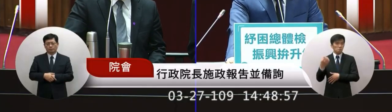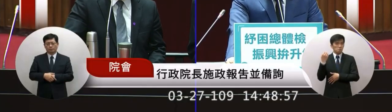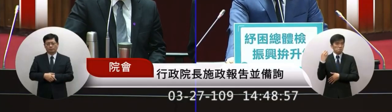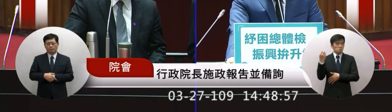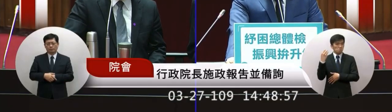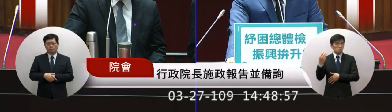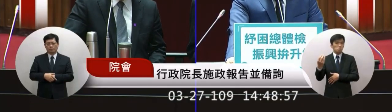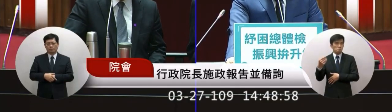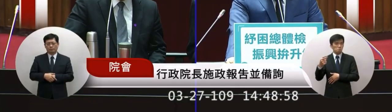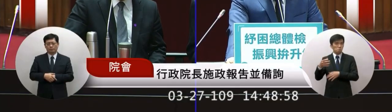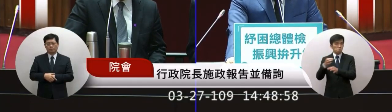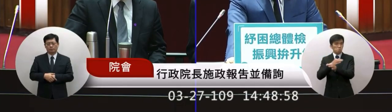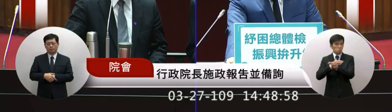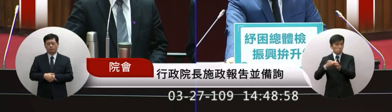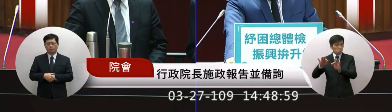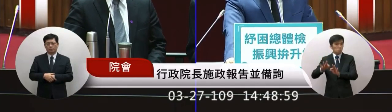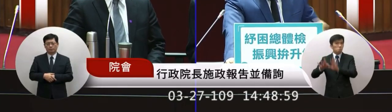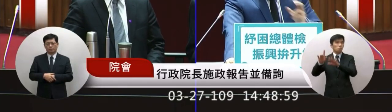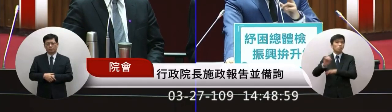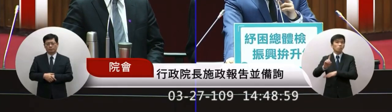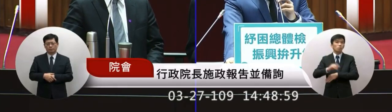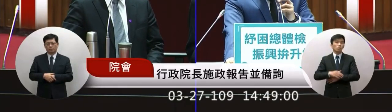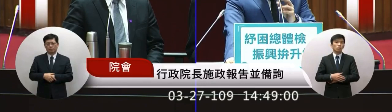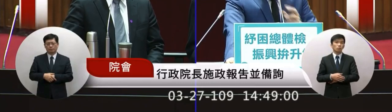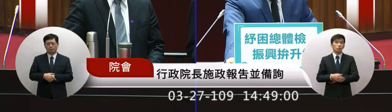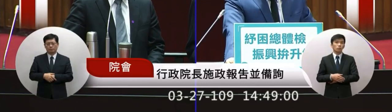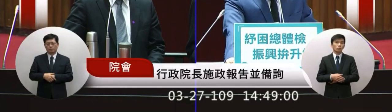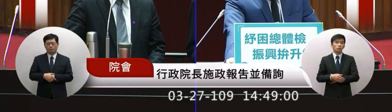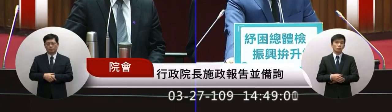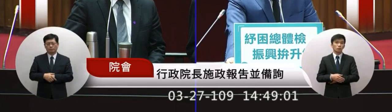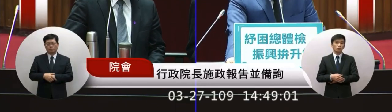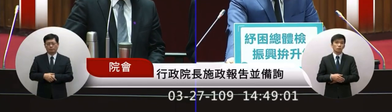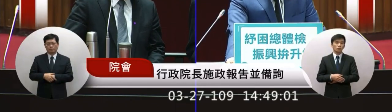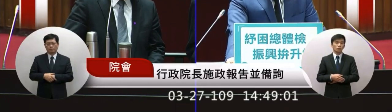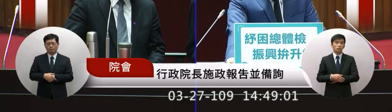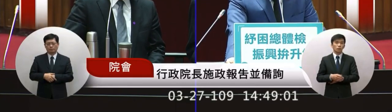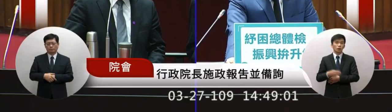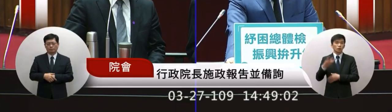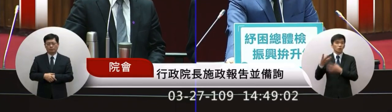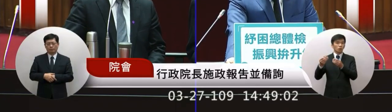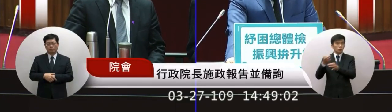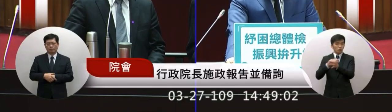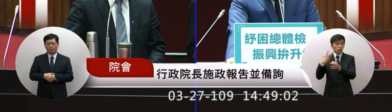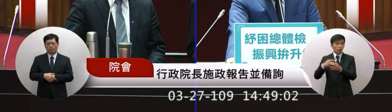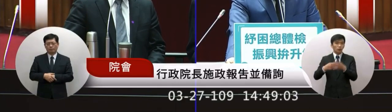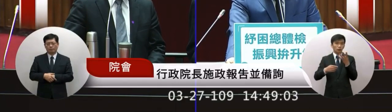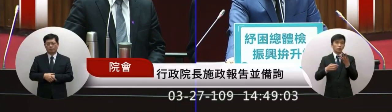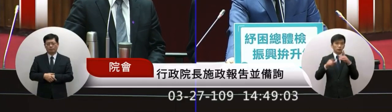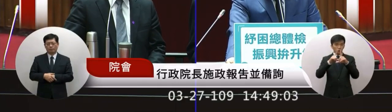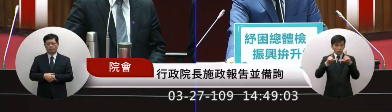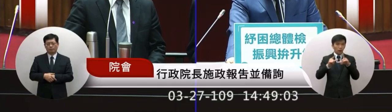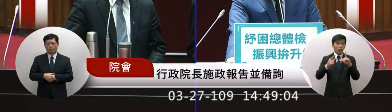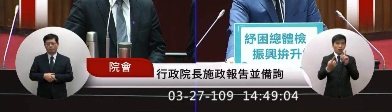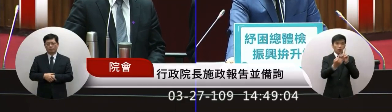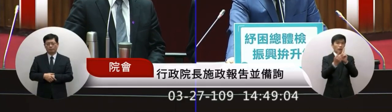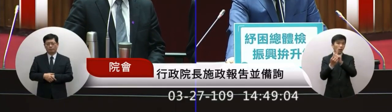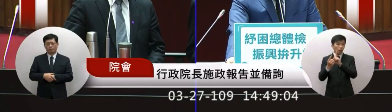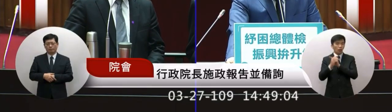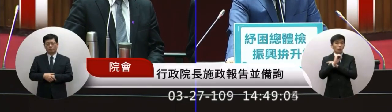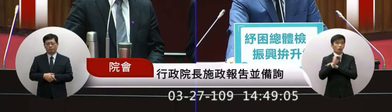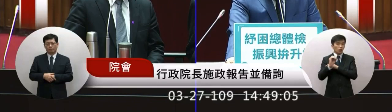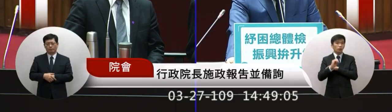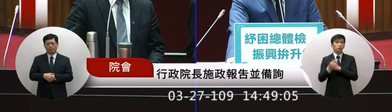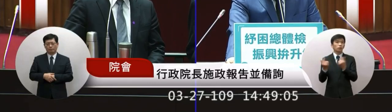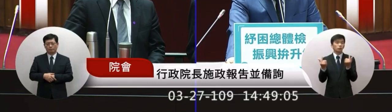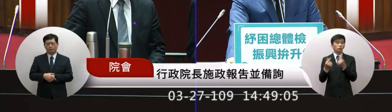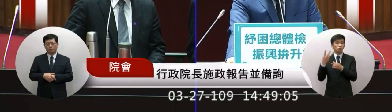个逆势成长的产业大概就是我们现在称的这个三无经济跟四大零接触的产业商机。三无经济就是零